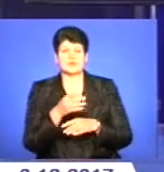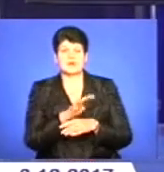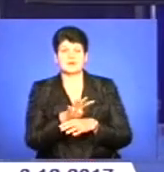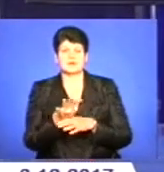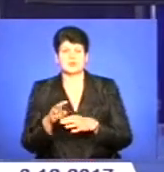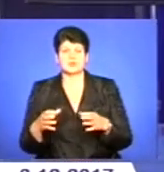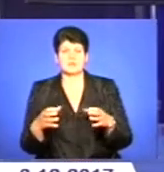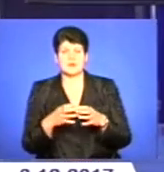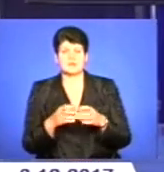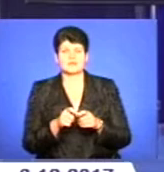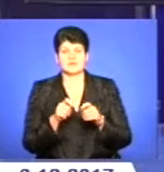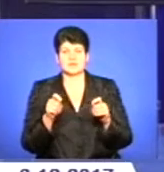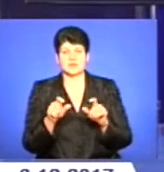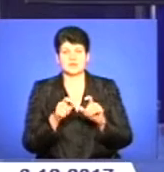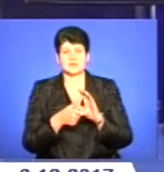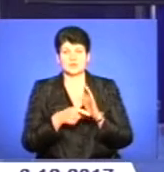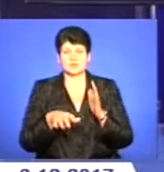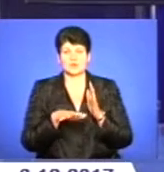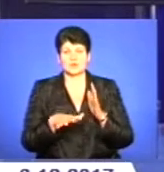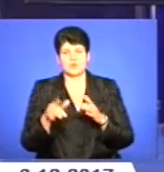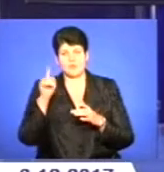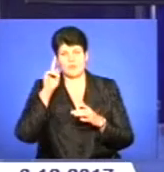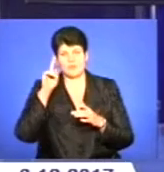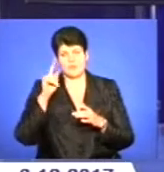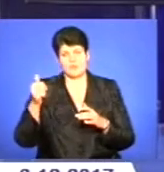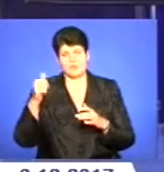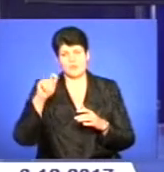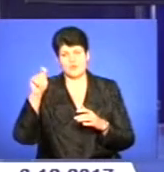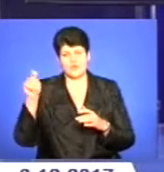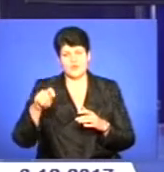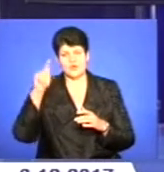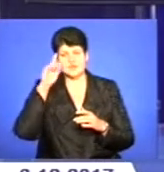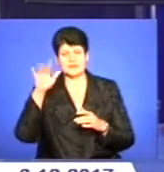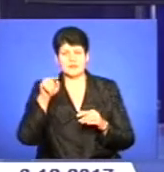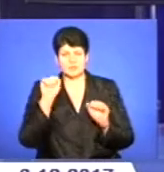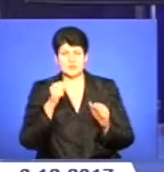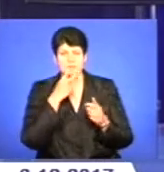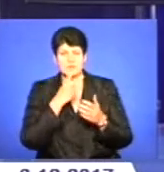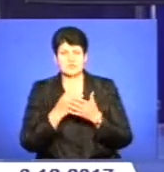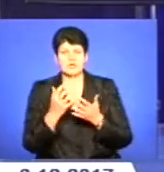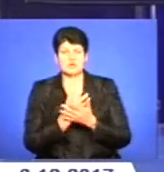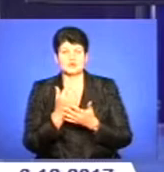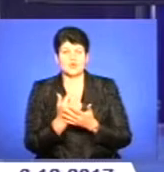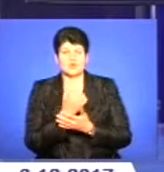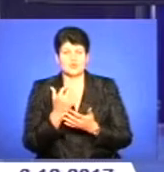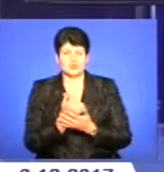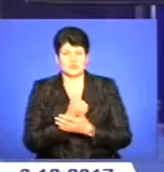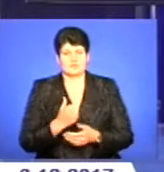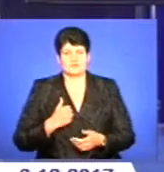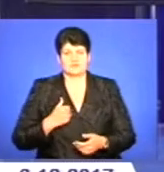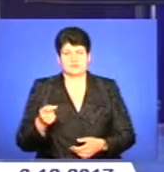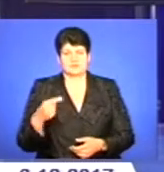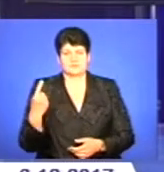артилерійської бригади відкрили студію бойової слави. Там можна побачити здобутки військових з Тернопільщини. Більше про це дивіться у нашому